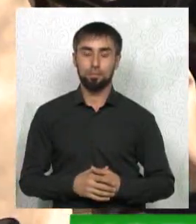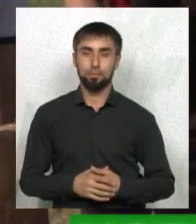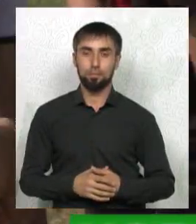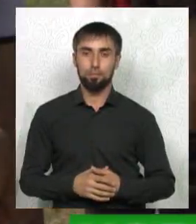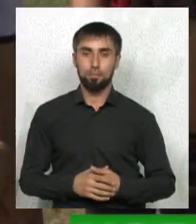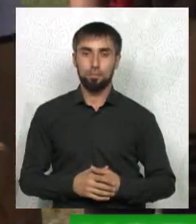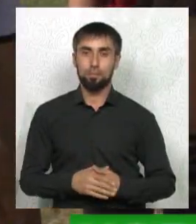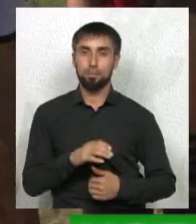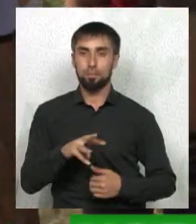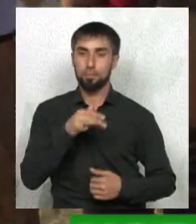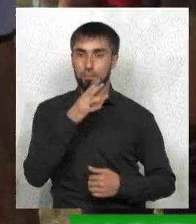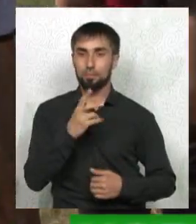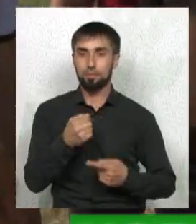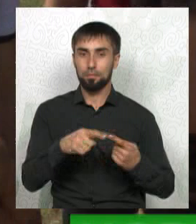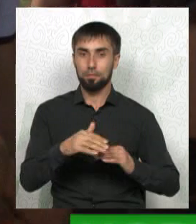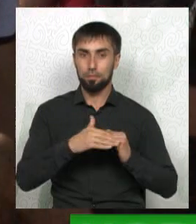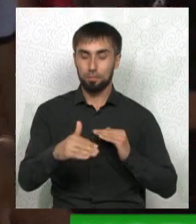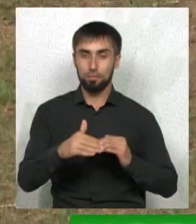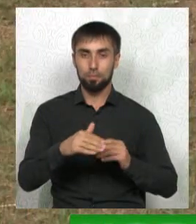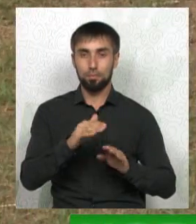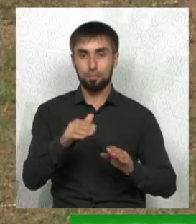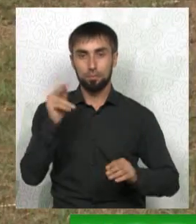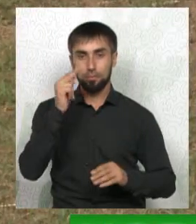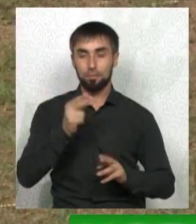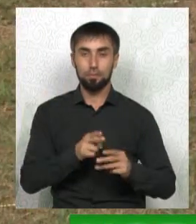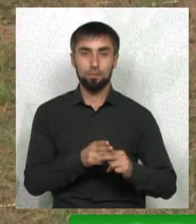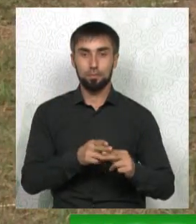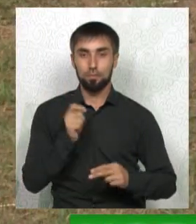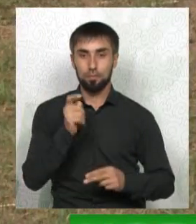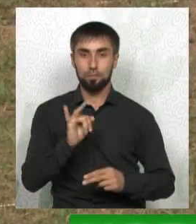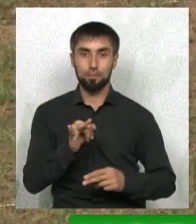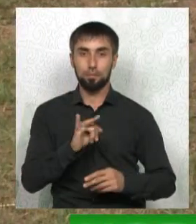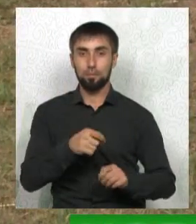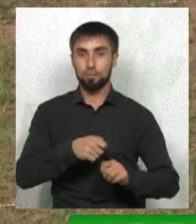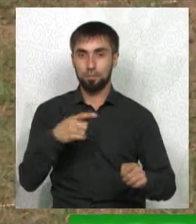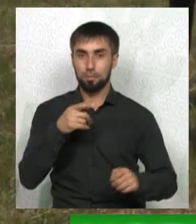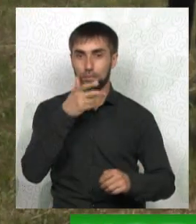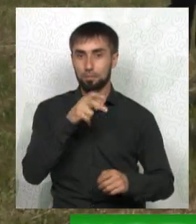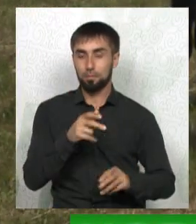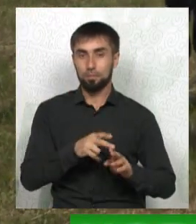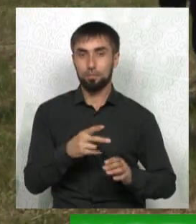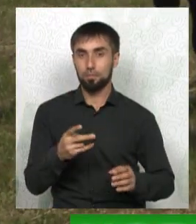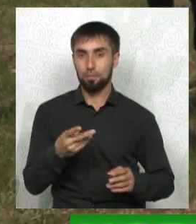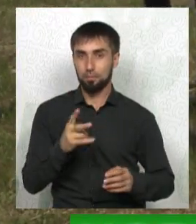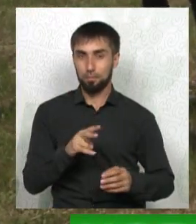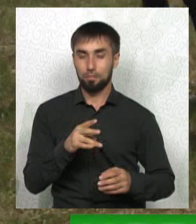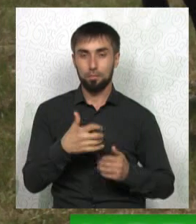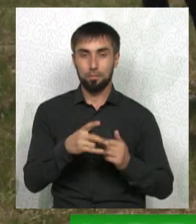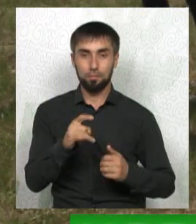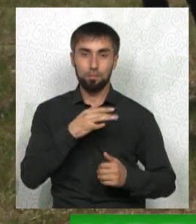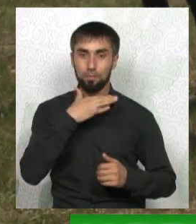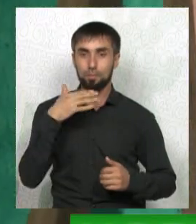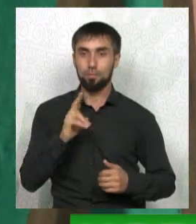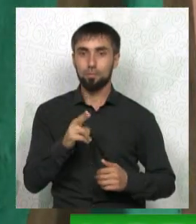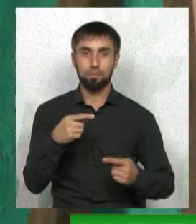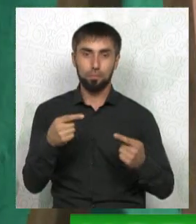Снайпером. Тем временем на другой площадке ребята учатся метать ножи и стрелять из лука. Скучать никому не приходится. Среди них немало тех,